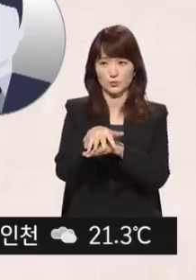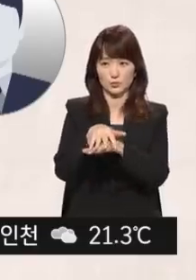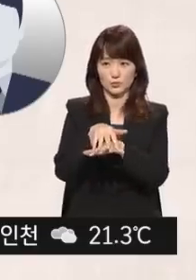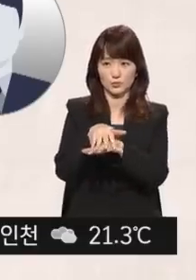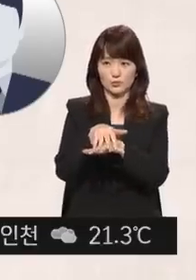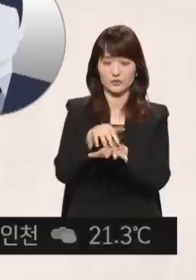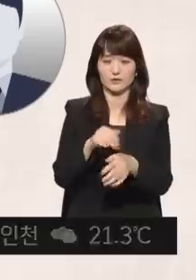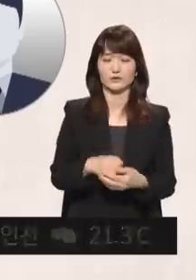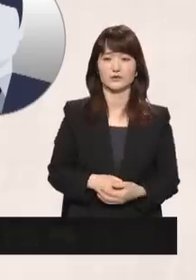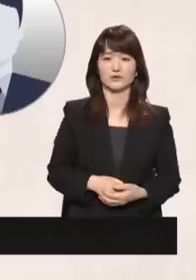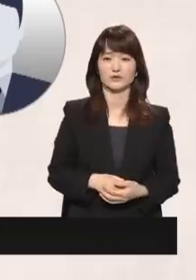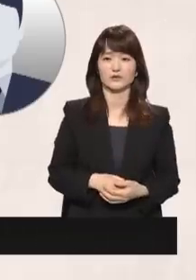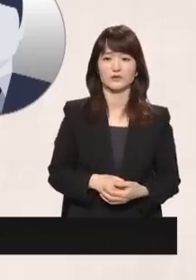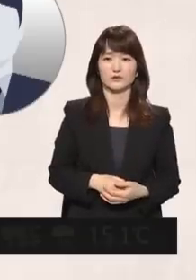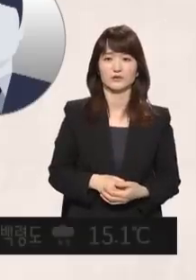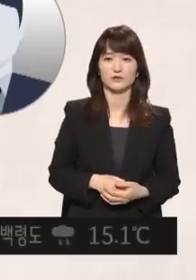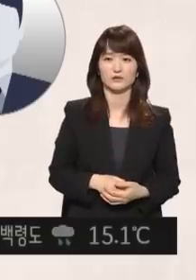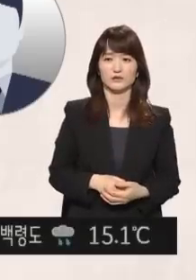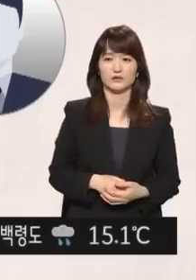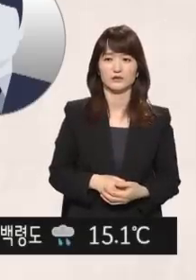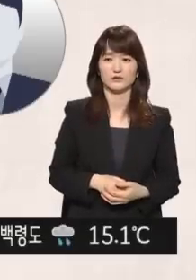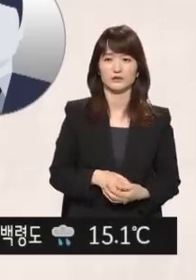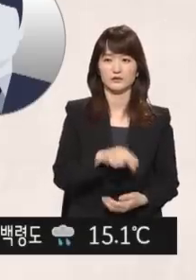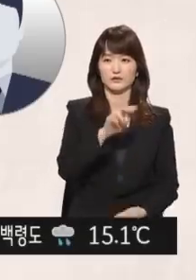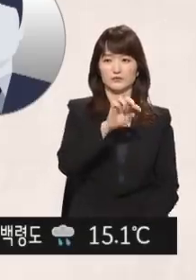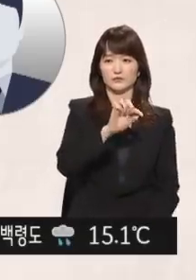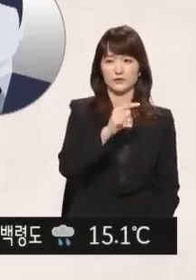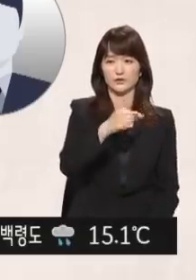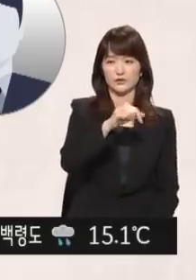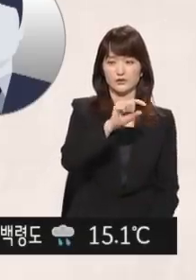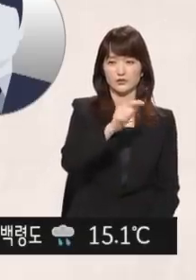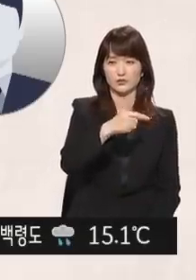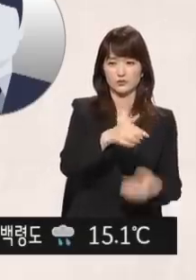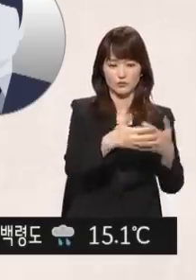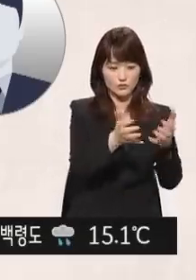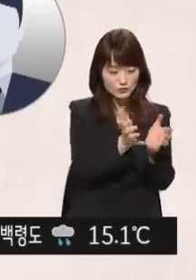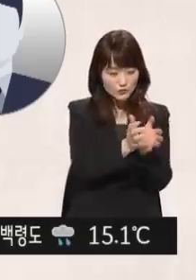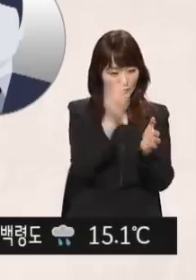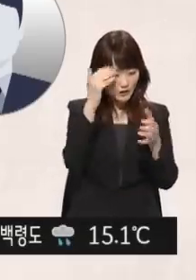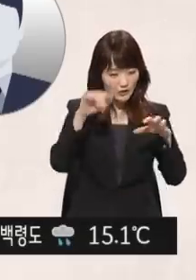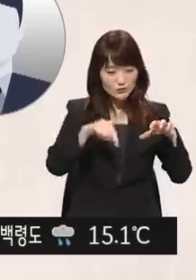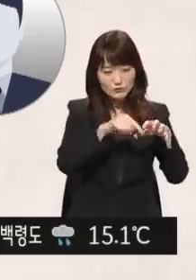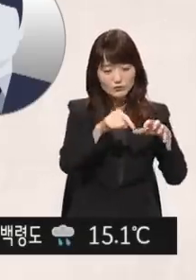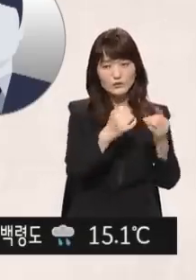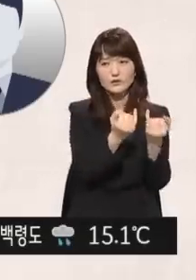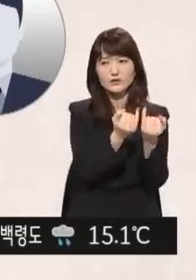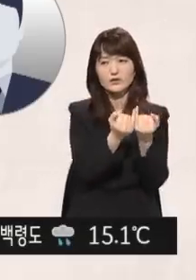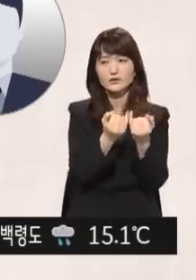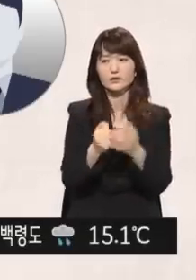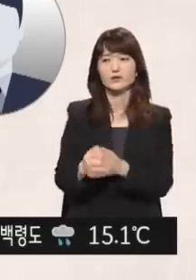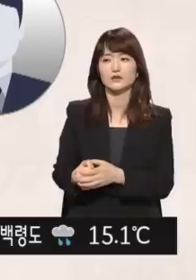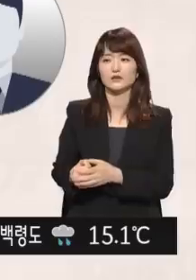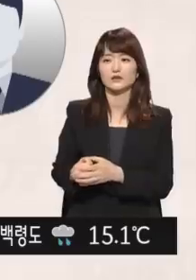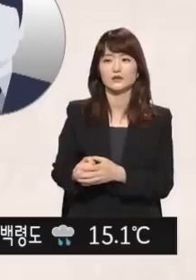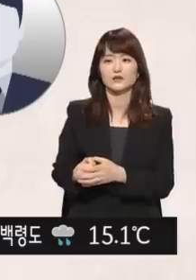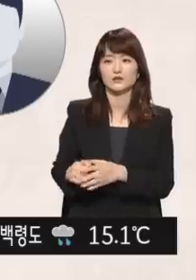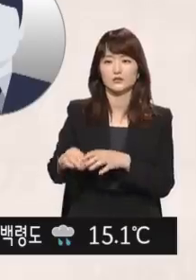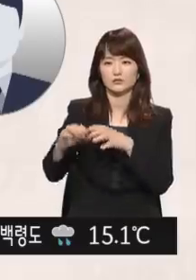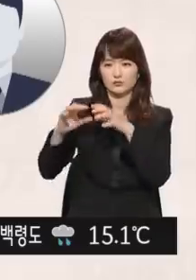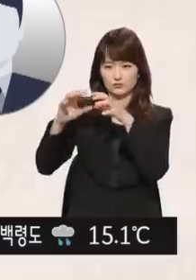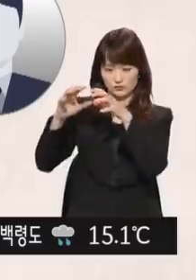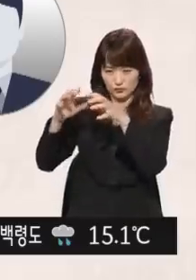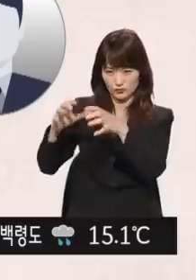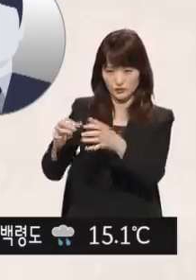겁니다 그러니까 민원국하고 국제선경이 뭐냐면 민원국은 국내 여성 국제선교구 해외여성들을 관리를 한 거고요